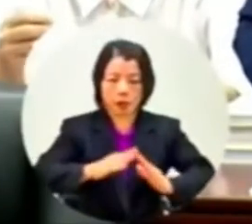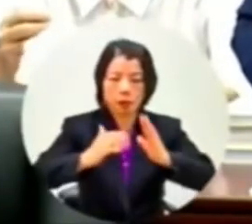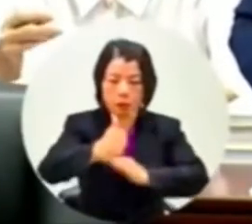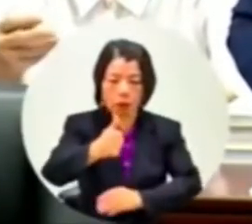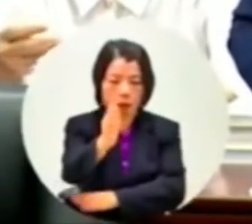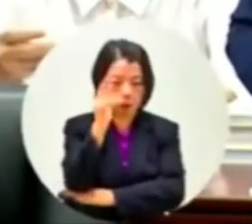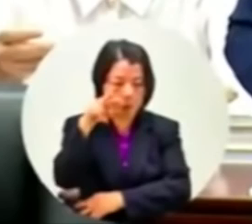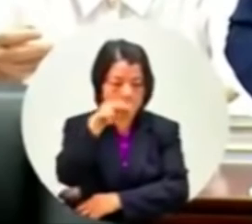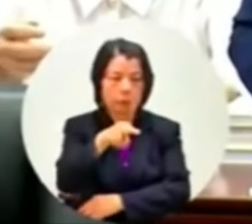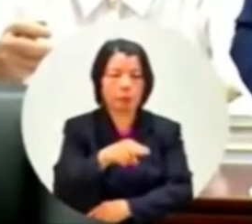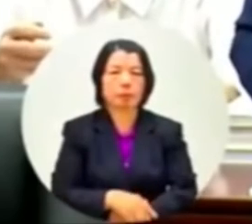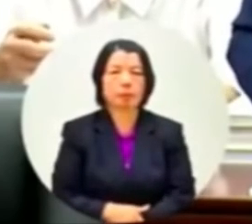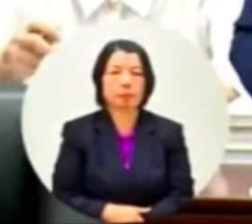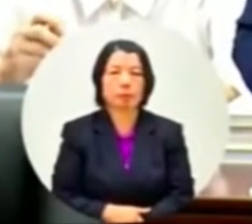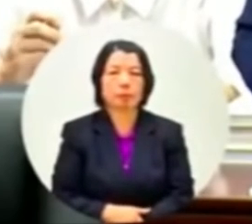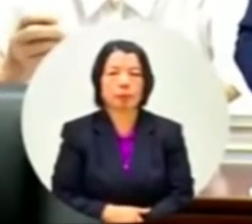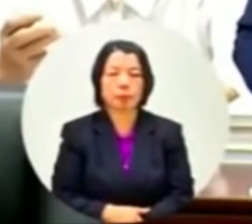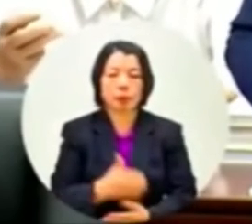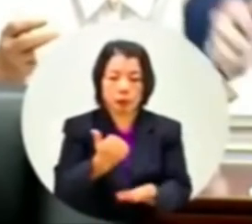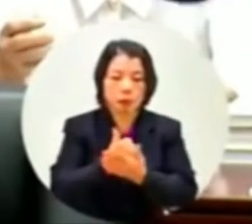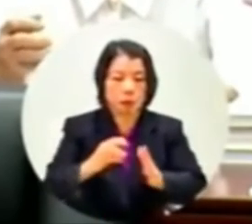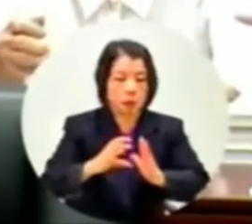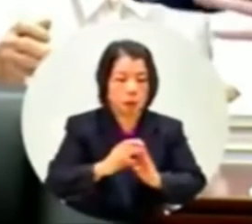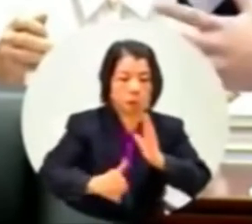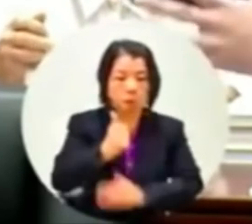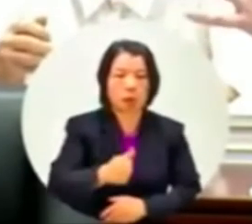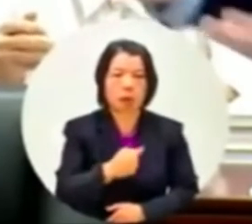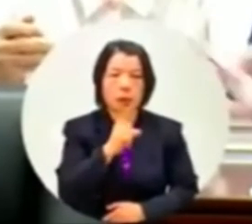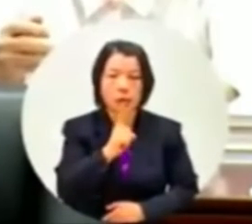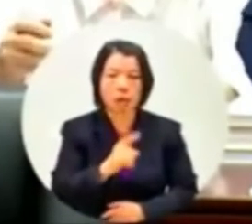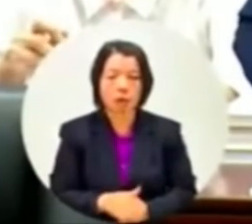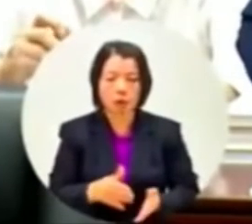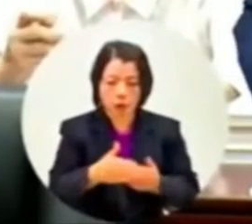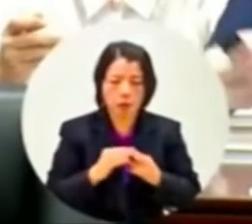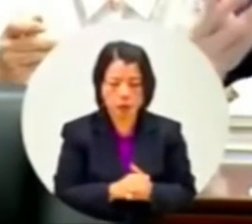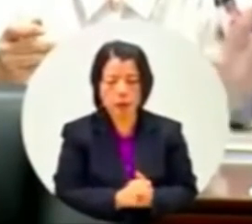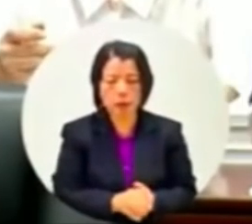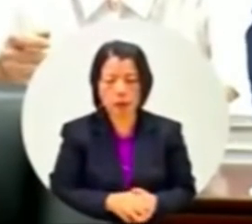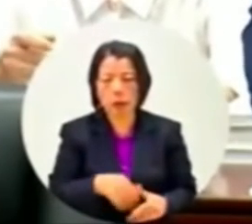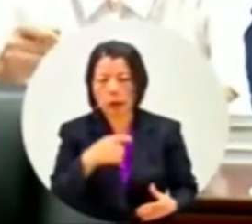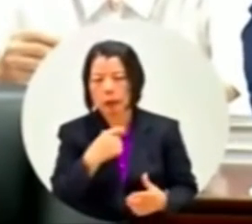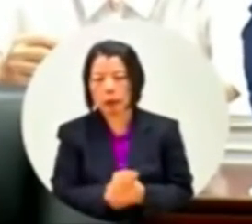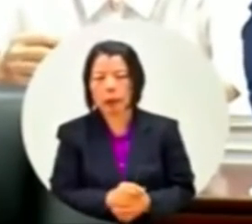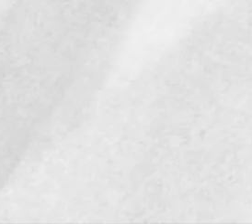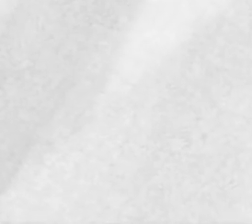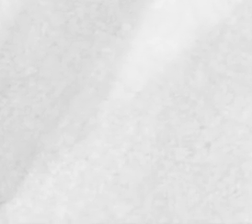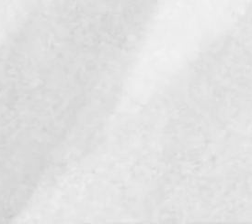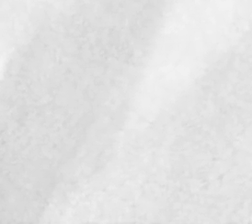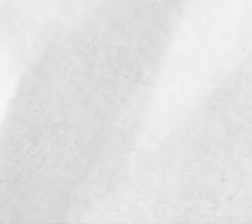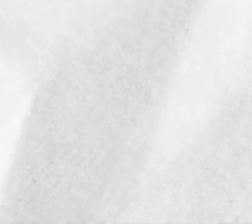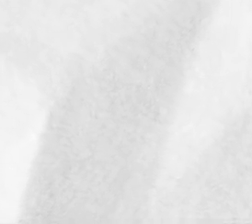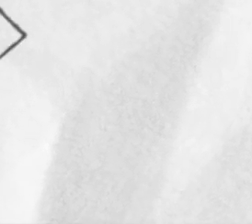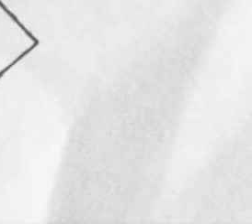见啦，啊，结果你请的局长居然说这个还要怎么样怎么样，啊，那刚搞大也对。